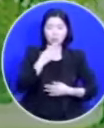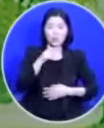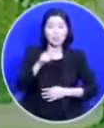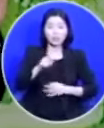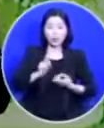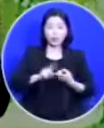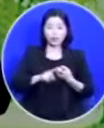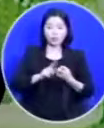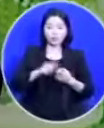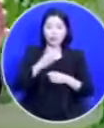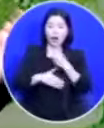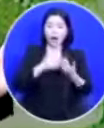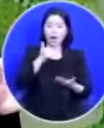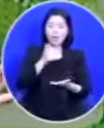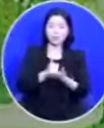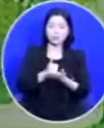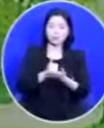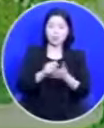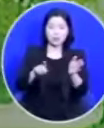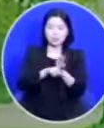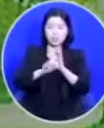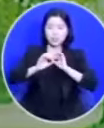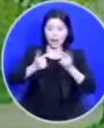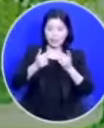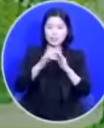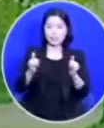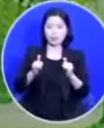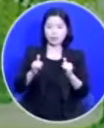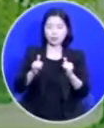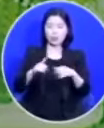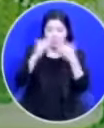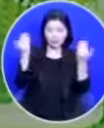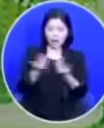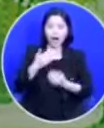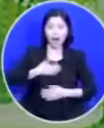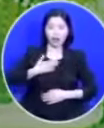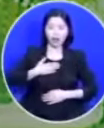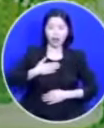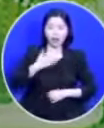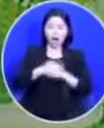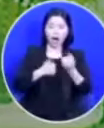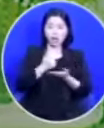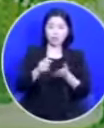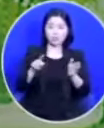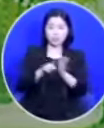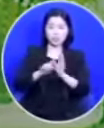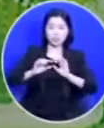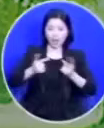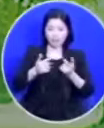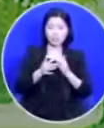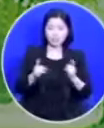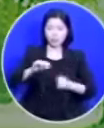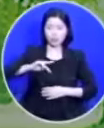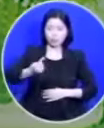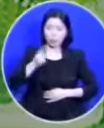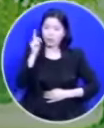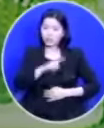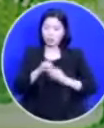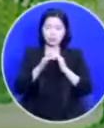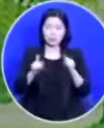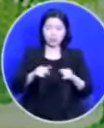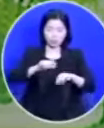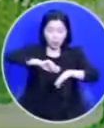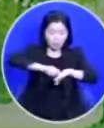하나님을 믿지 않는 사람들도 다 알고 있어요 하나님을 믿지 않는 사람들도 나쁜 사람은 벌을 받아야 된다고